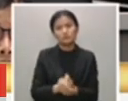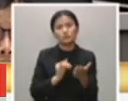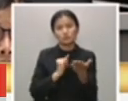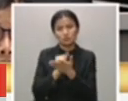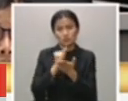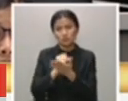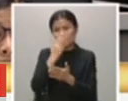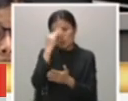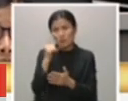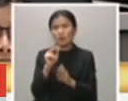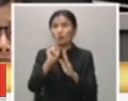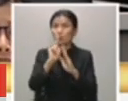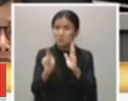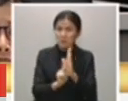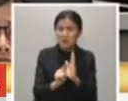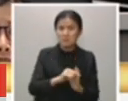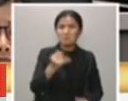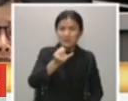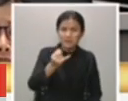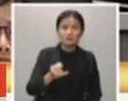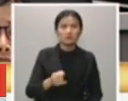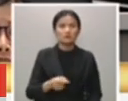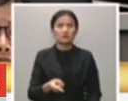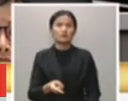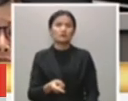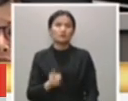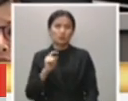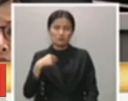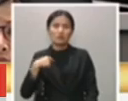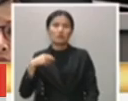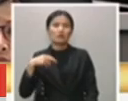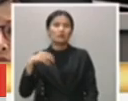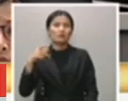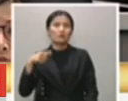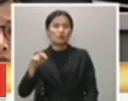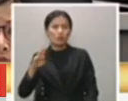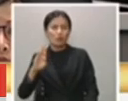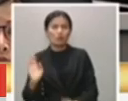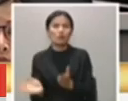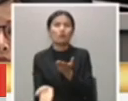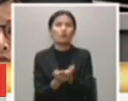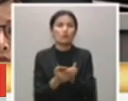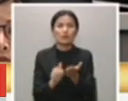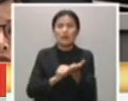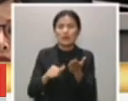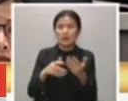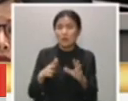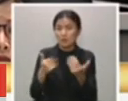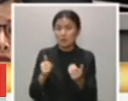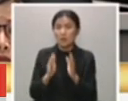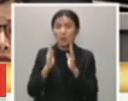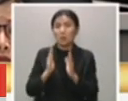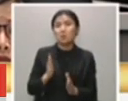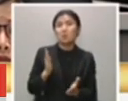ายที่ไม่รอบครอบรัดกุมในขณะที่คนรวยมีที่กลางเมือง20ไร่เขาเอาไปปลูกมะน